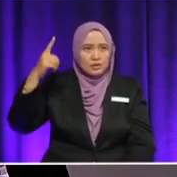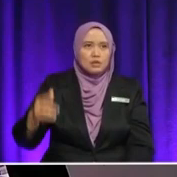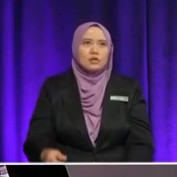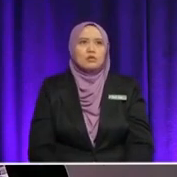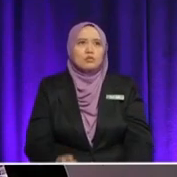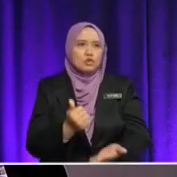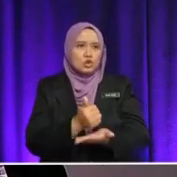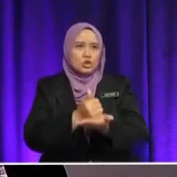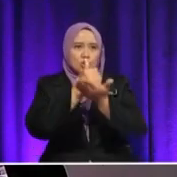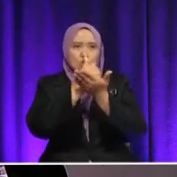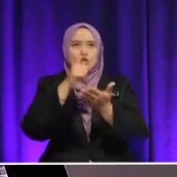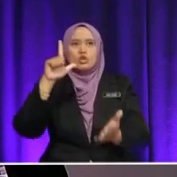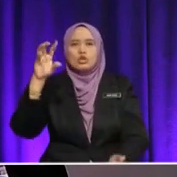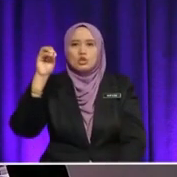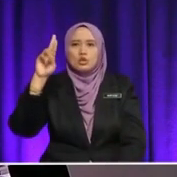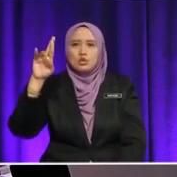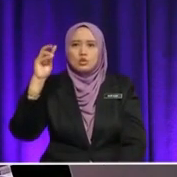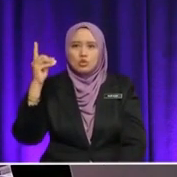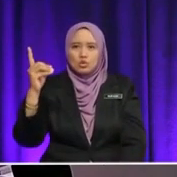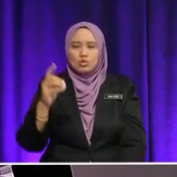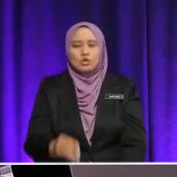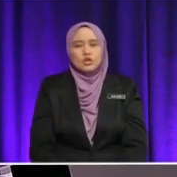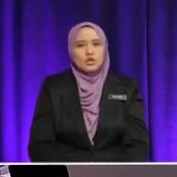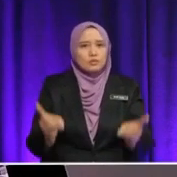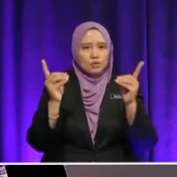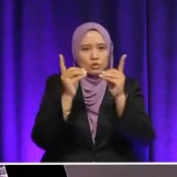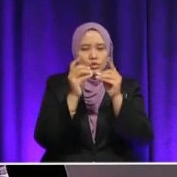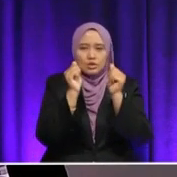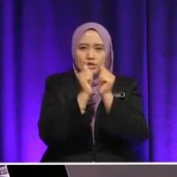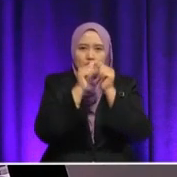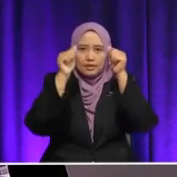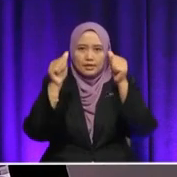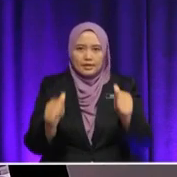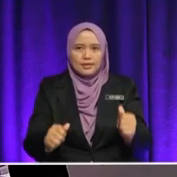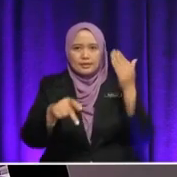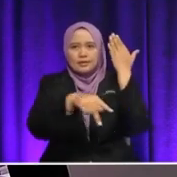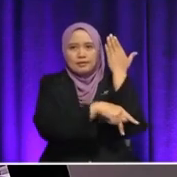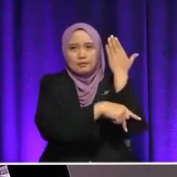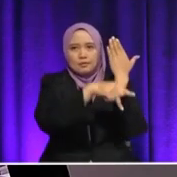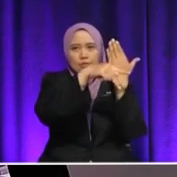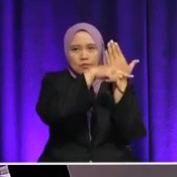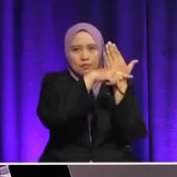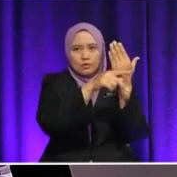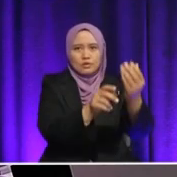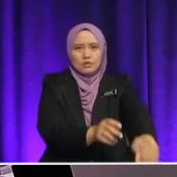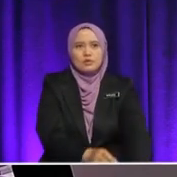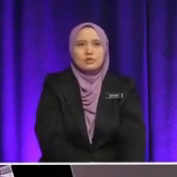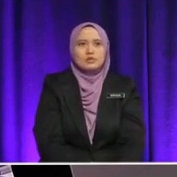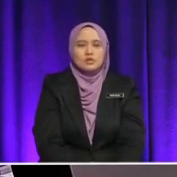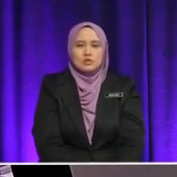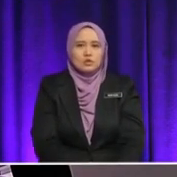Hai itu Abdurrahman bedayo bertemu dengan beberapa orang ahli parlimen Alif alimeun atau wakil rakyat yang bagi negara pada Britain